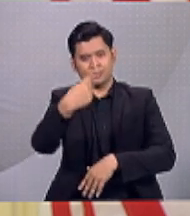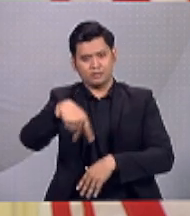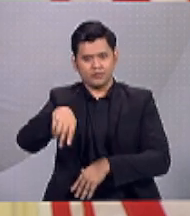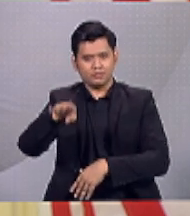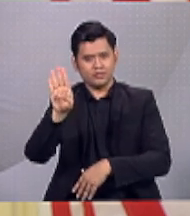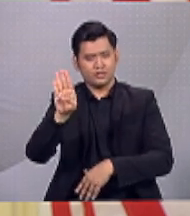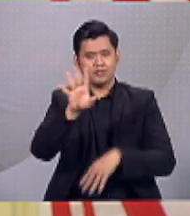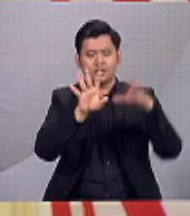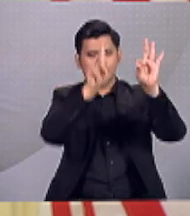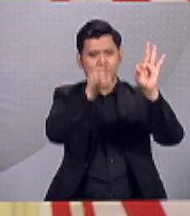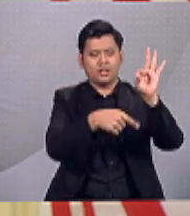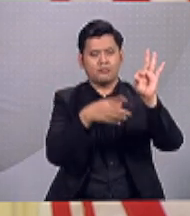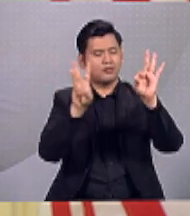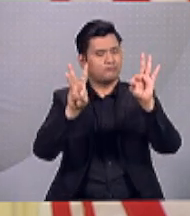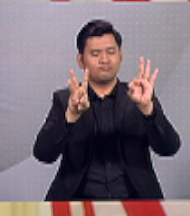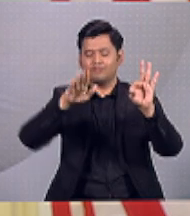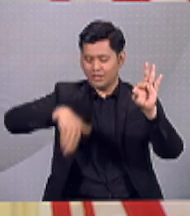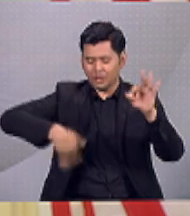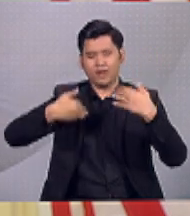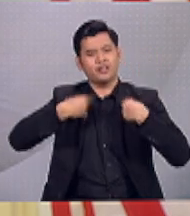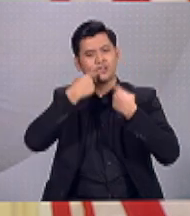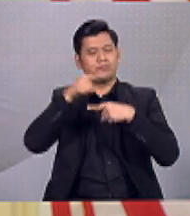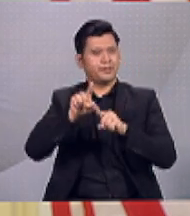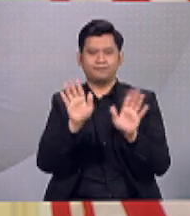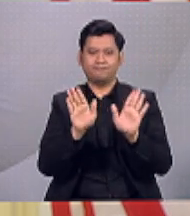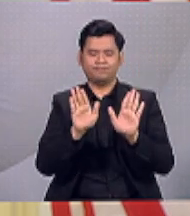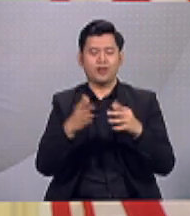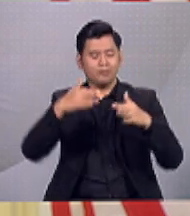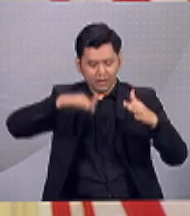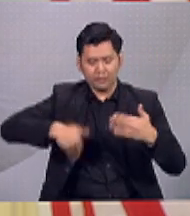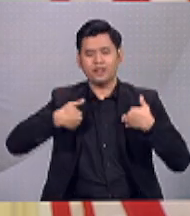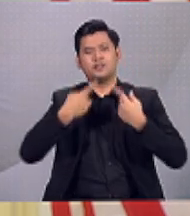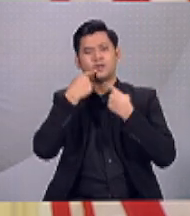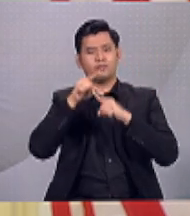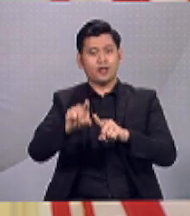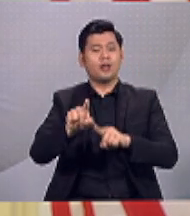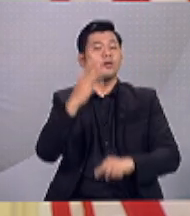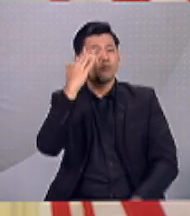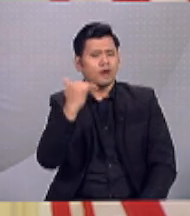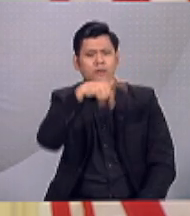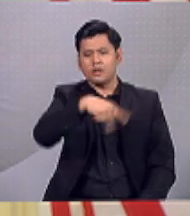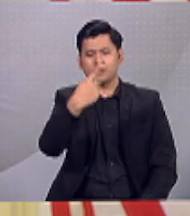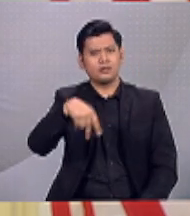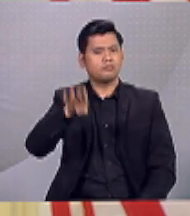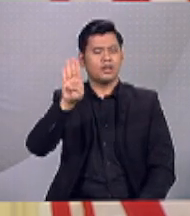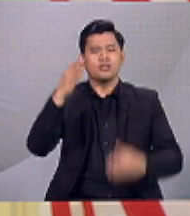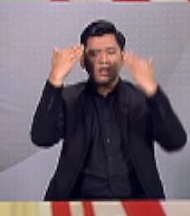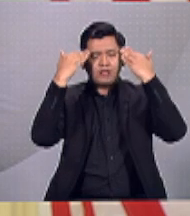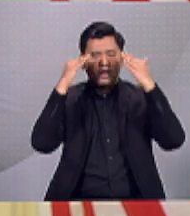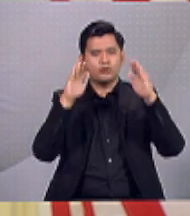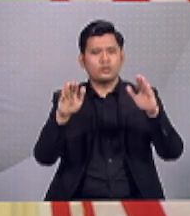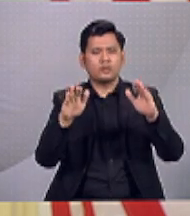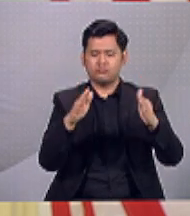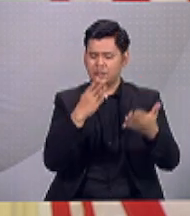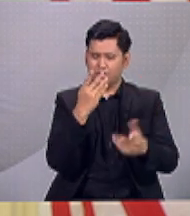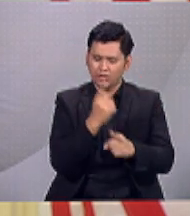bulan belum ada jawapan lagi. Sebab PKPB pun tidak tahu sama ada tamat pada